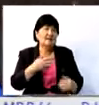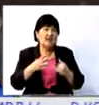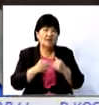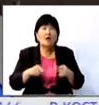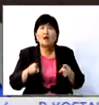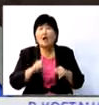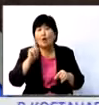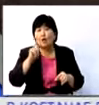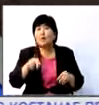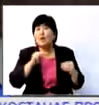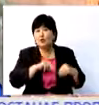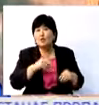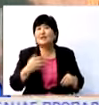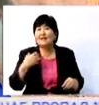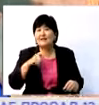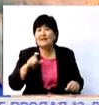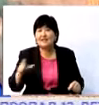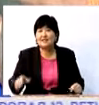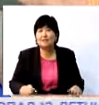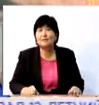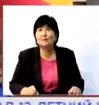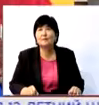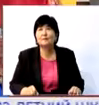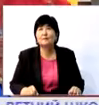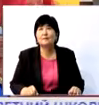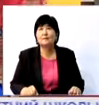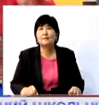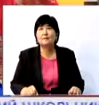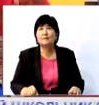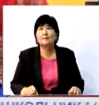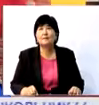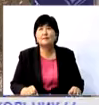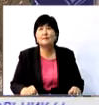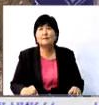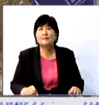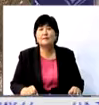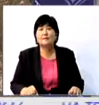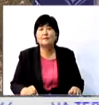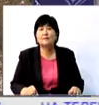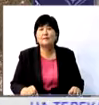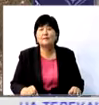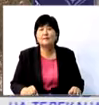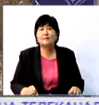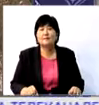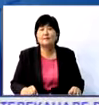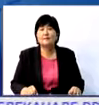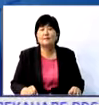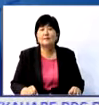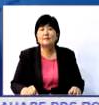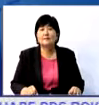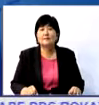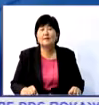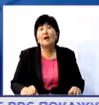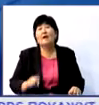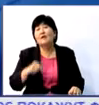и как умеют трудиться кызылординцы. Алина Параджан, Ербулат Турсункожа, Талгат Альменов, Канат Махамбетов, телеканал Кызылорда.